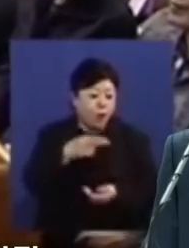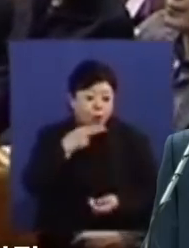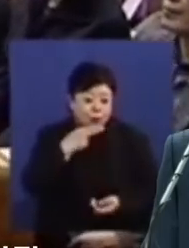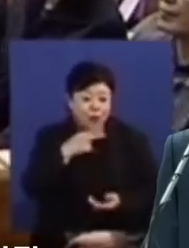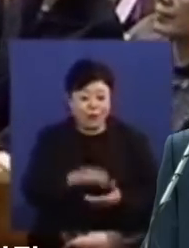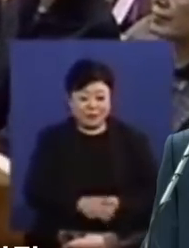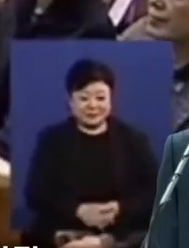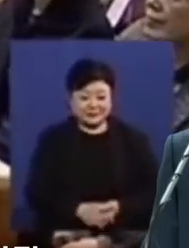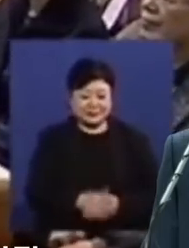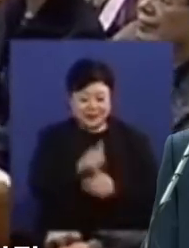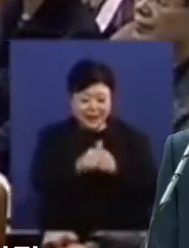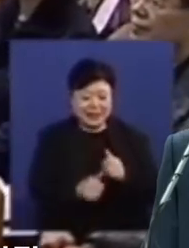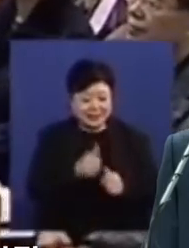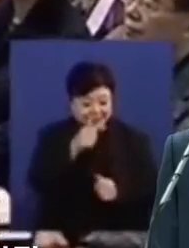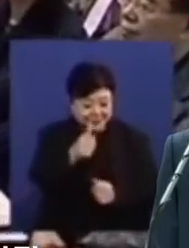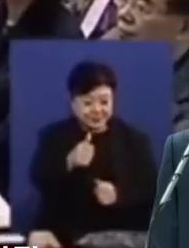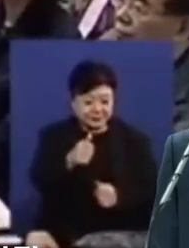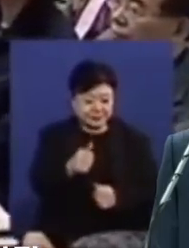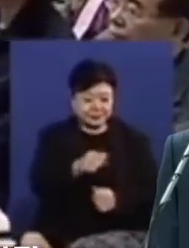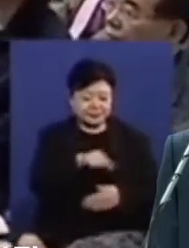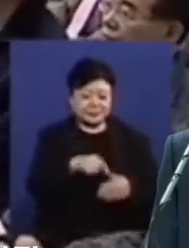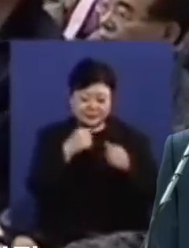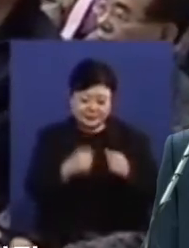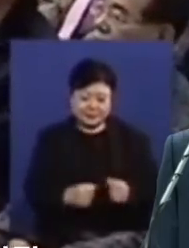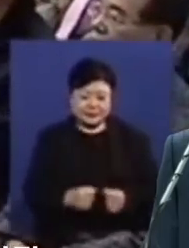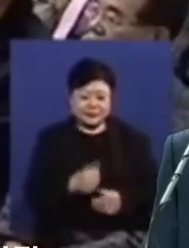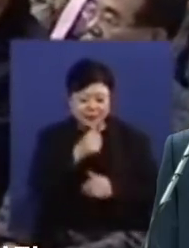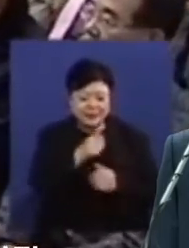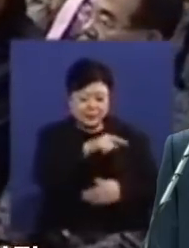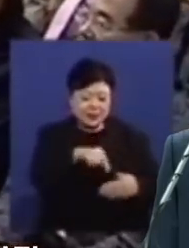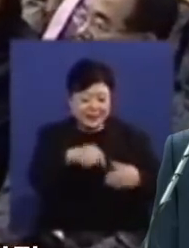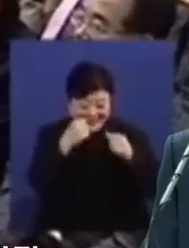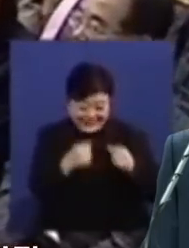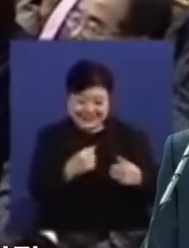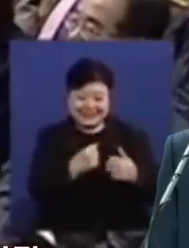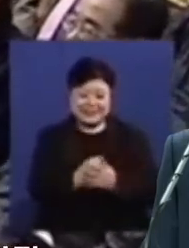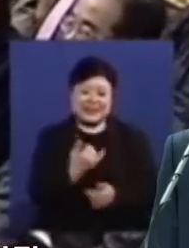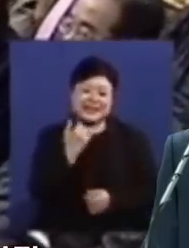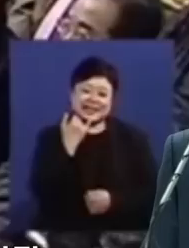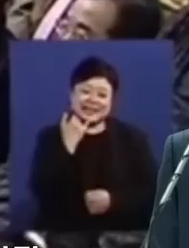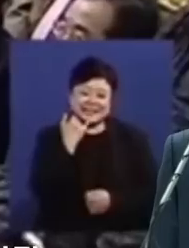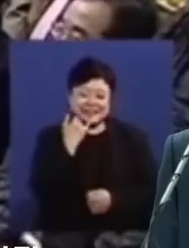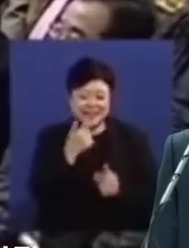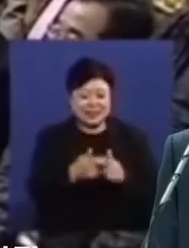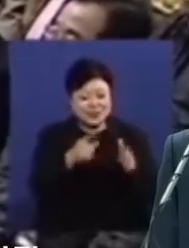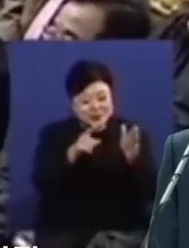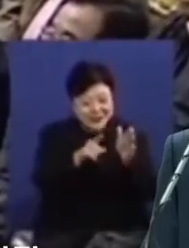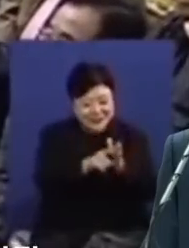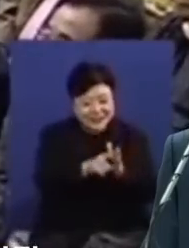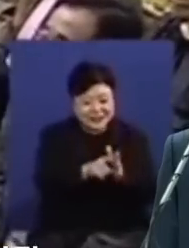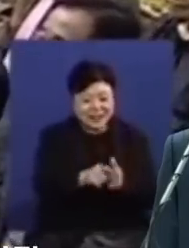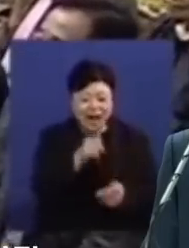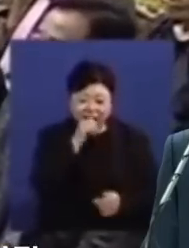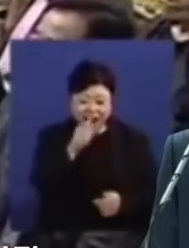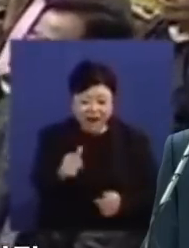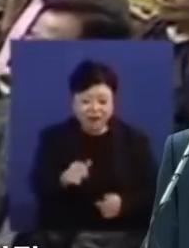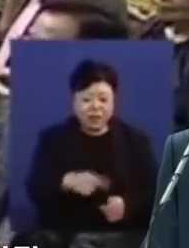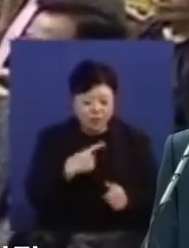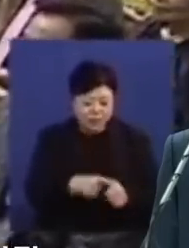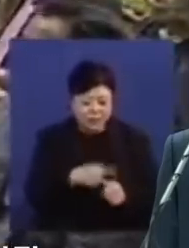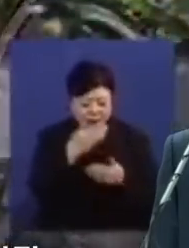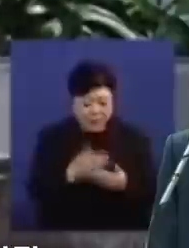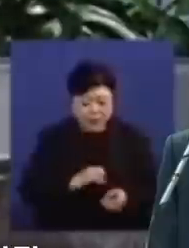또 하나님이 여러분 안에 계시고 여러분이 하나님 안에 계시고 우리 예수 믿는 사람은 결코 핍박을